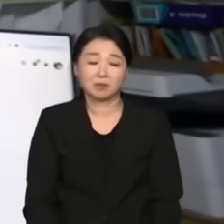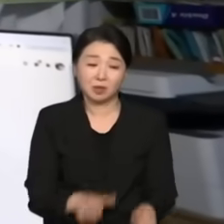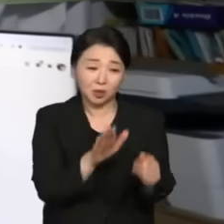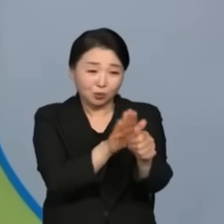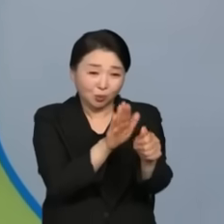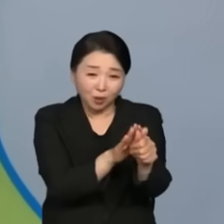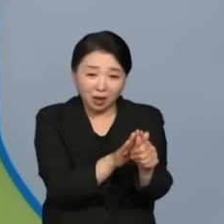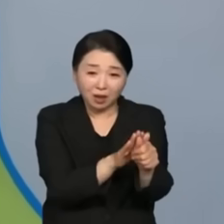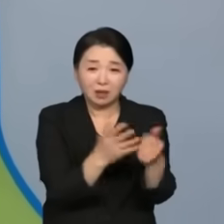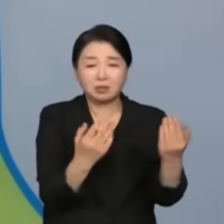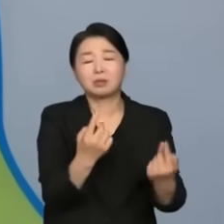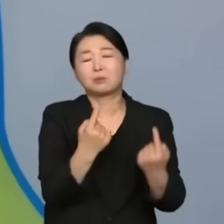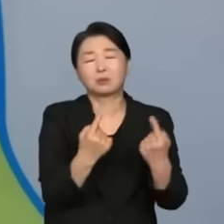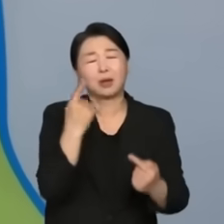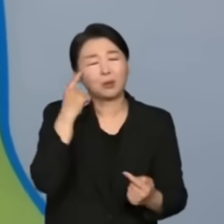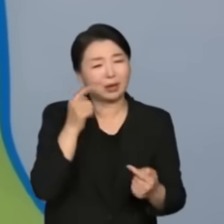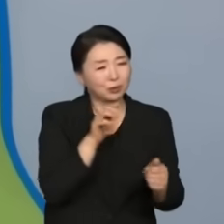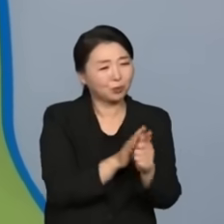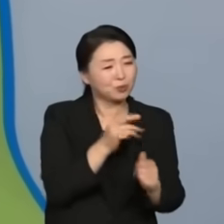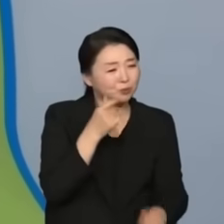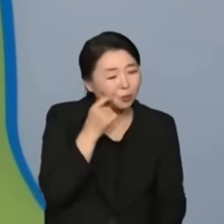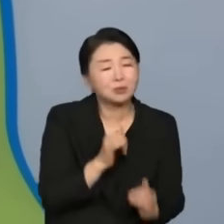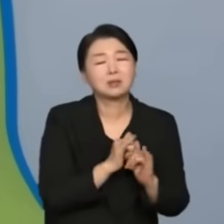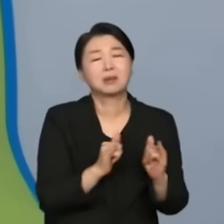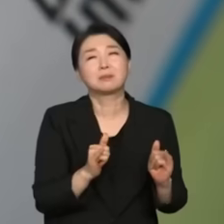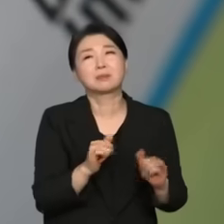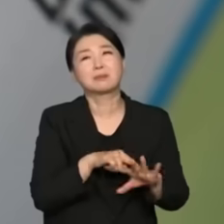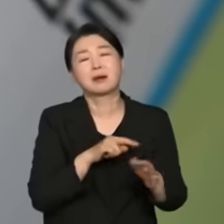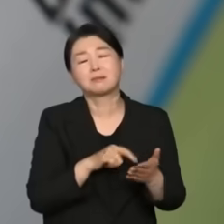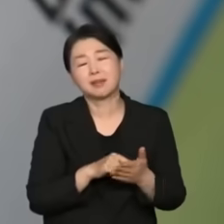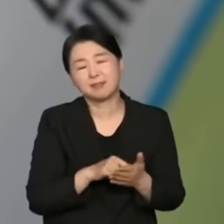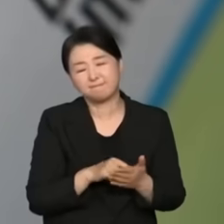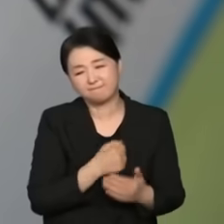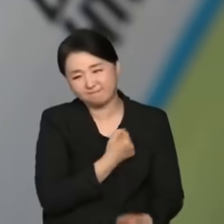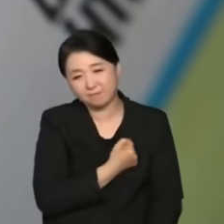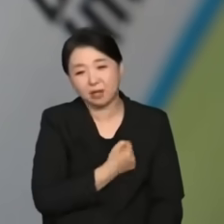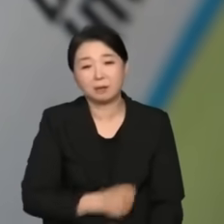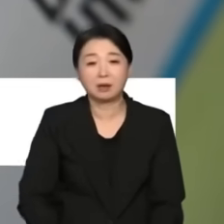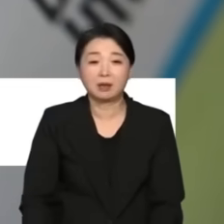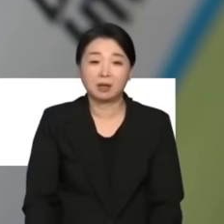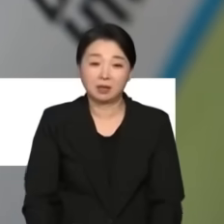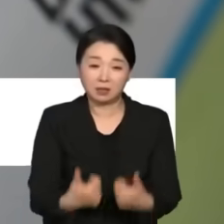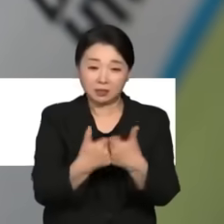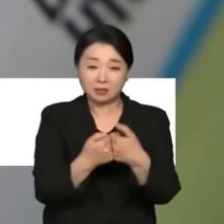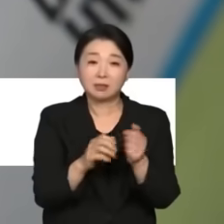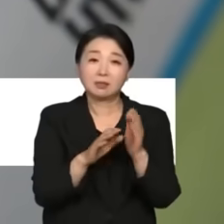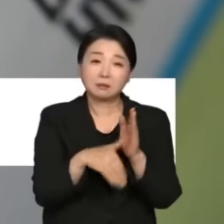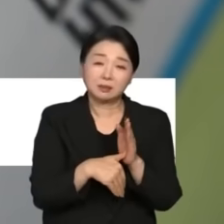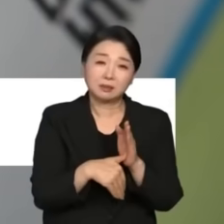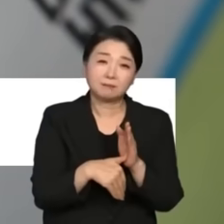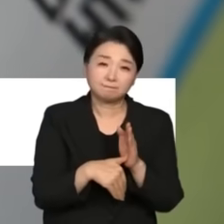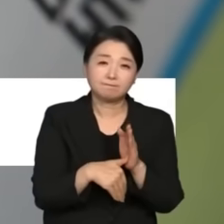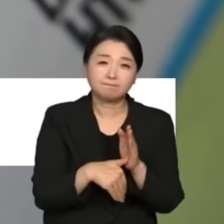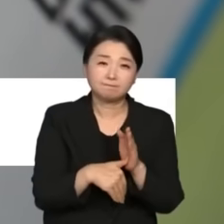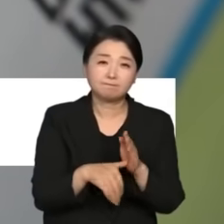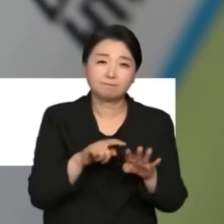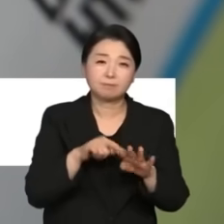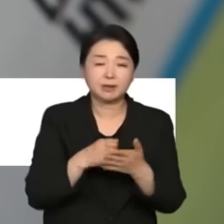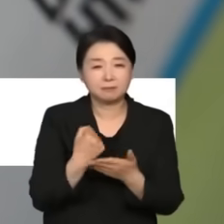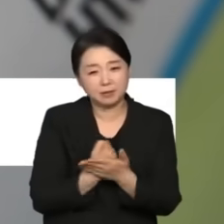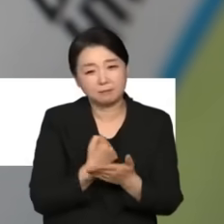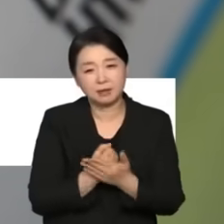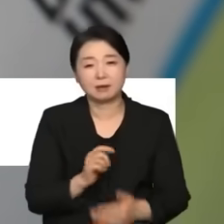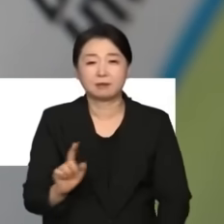이들보다 떠나보낸 이들이 더 마음에 남았습니다음 상담하면서 참 마음